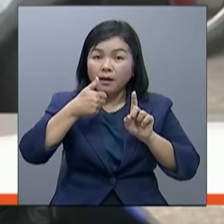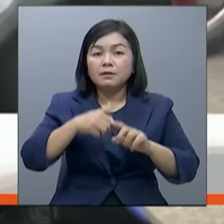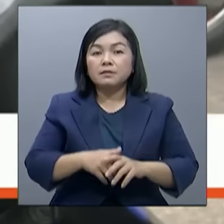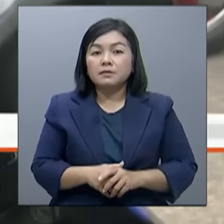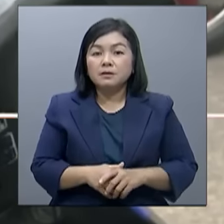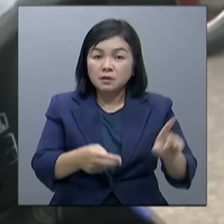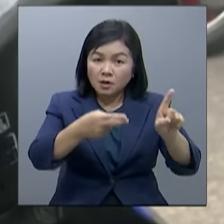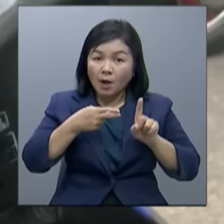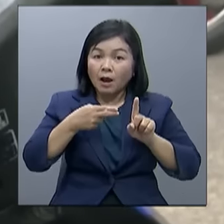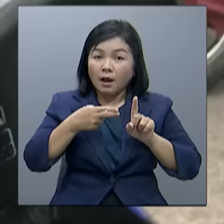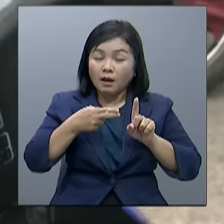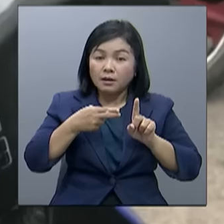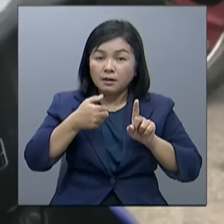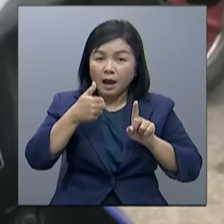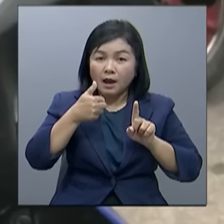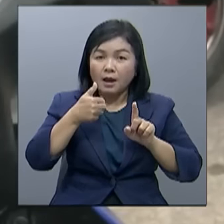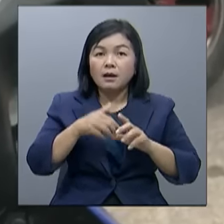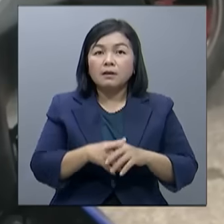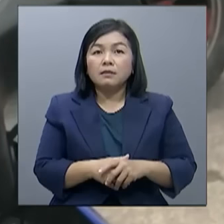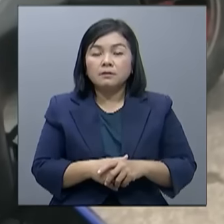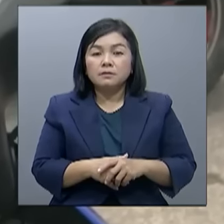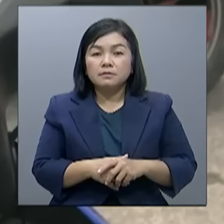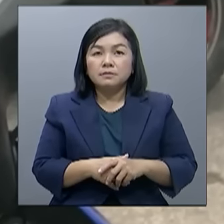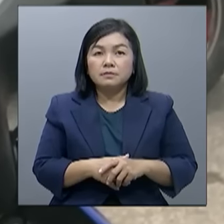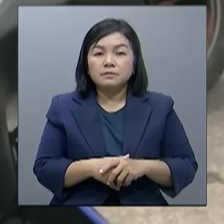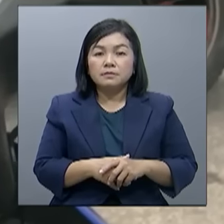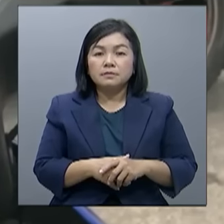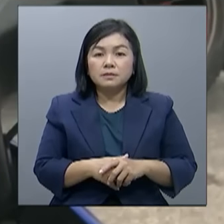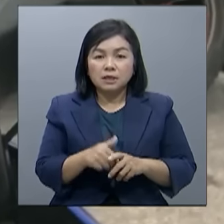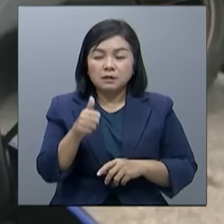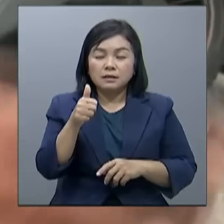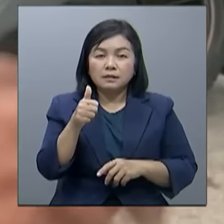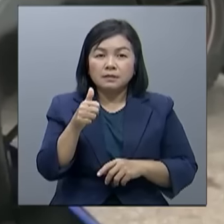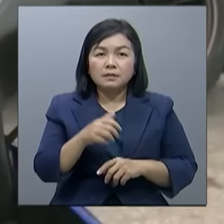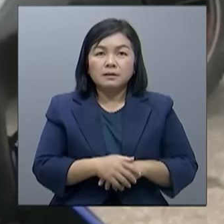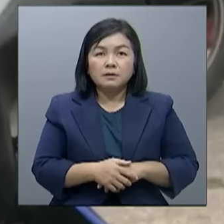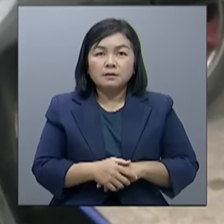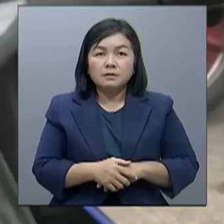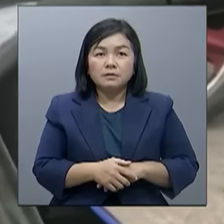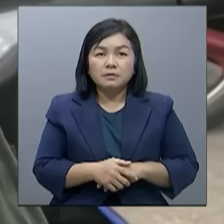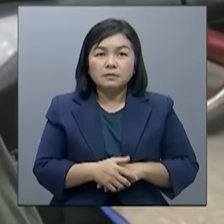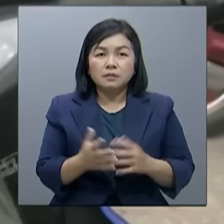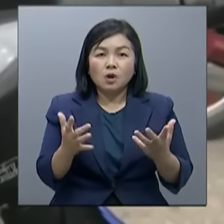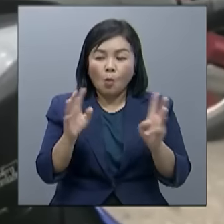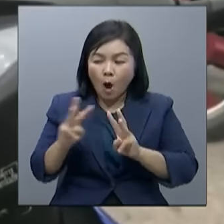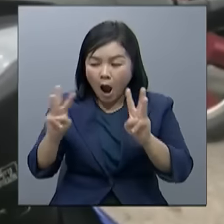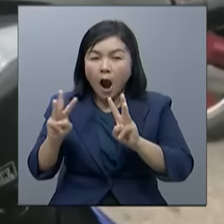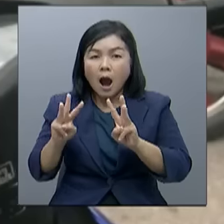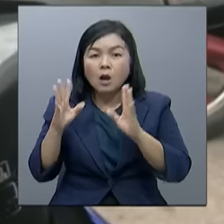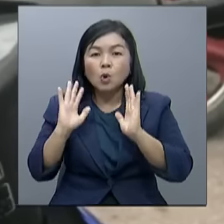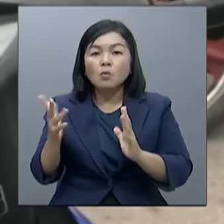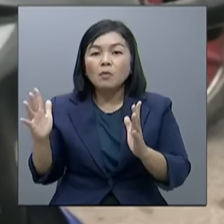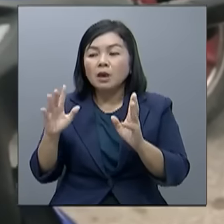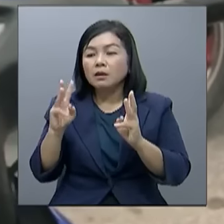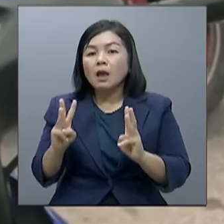มื่นบาทกับอะไรเด้มันฮอตพี่สองตัวจะหรอกมึงอีกคนจักคนนี่เลยผู้นี้มาในหลัง